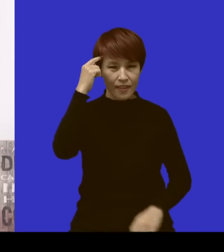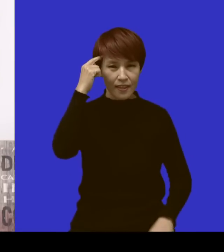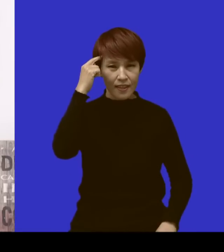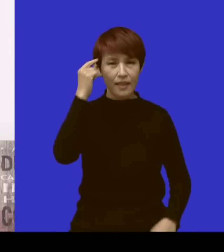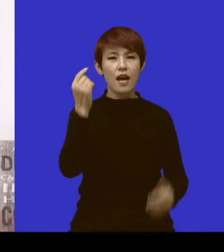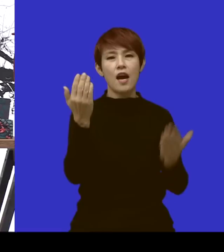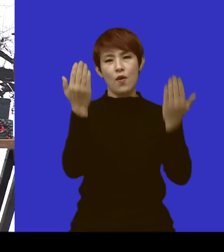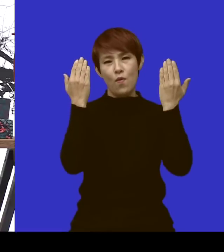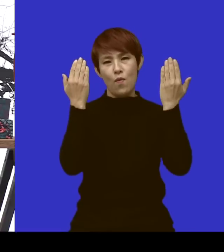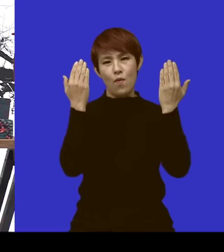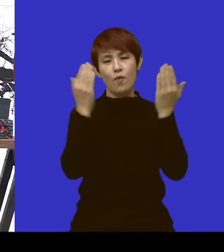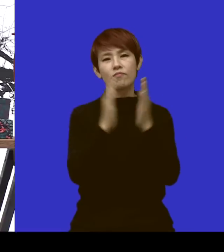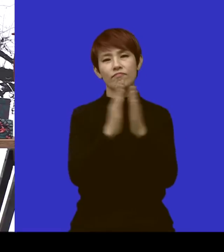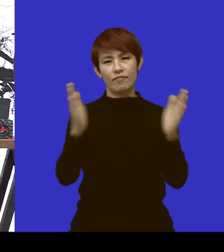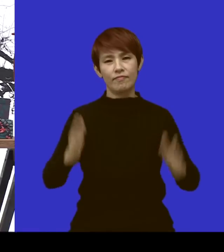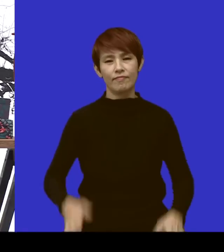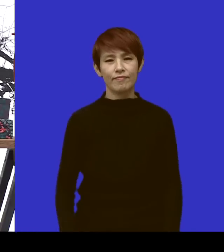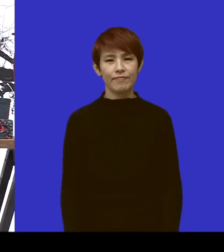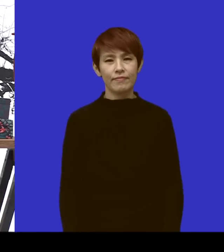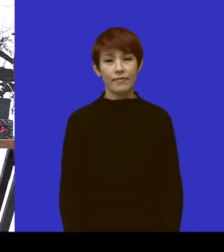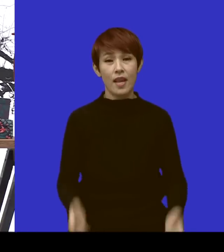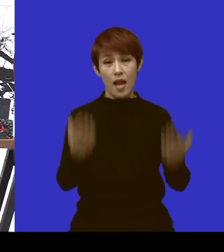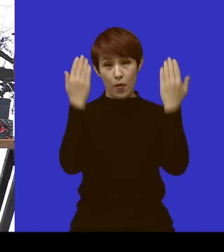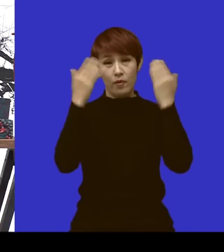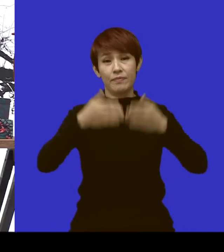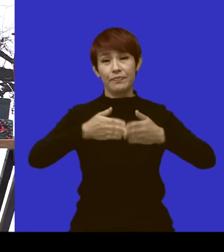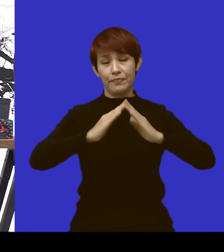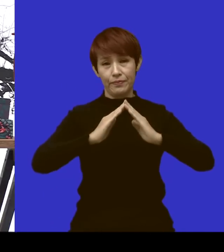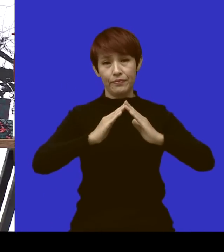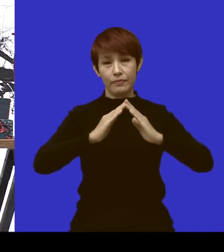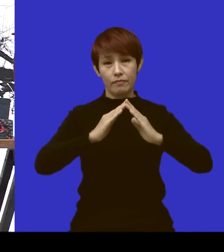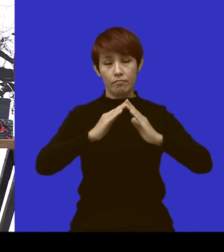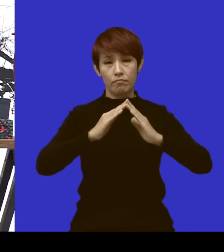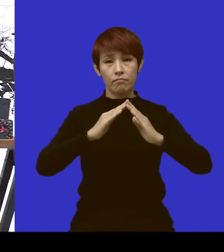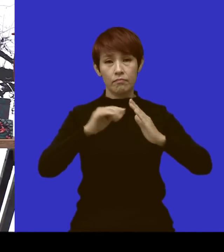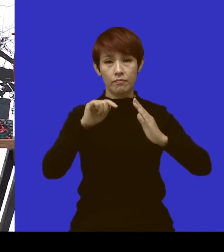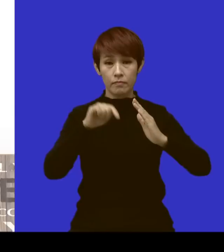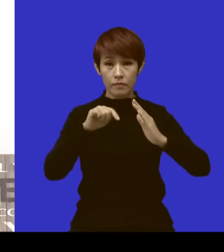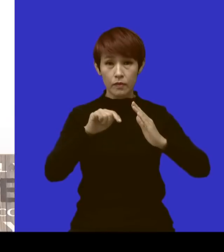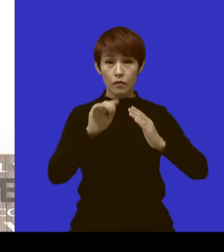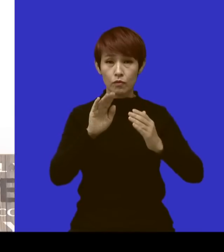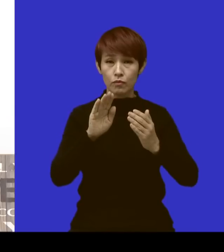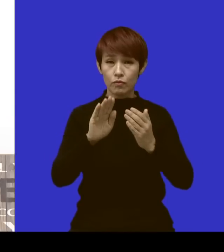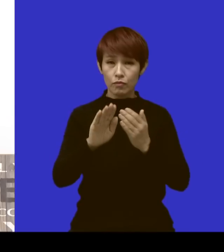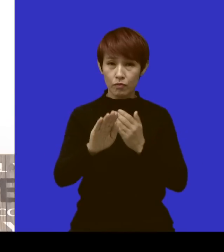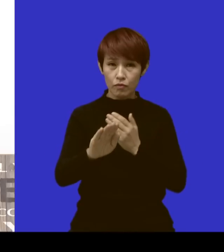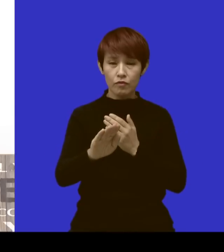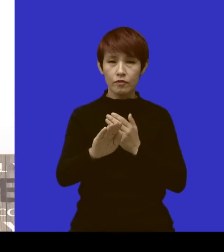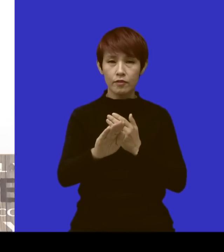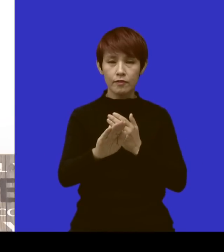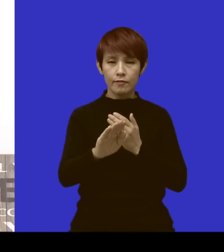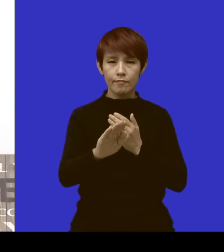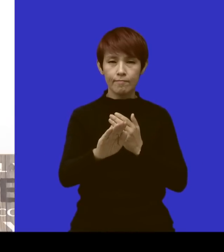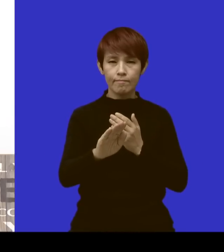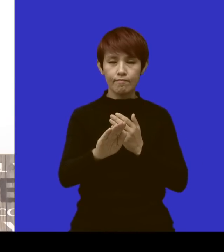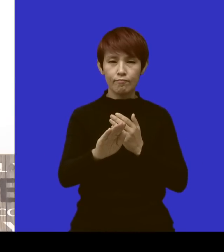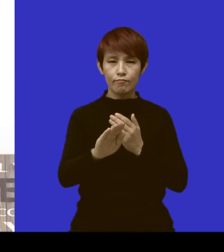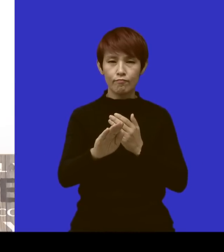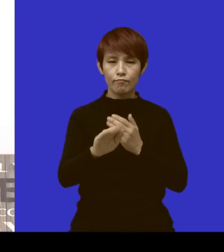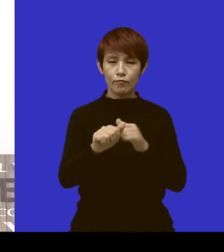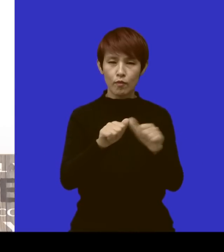시작했었던 학교가 있었어요. 네. 근데 그 학교가 시작되고 또 많이 알려지는 가운데